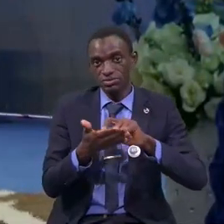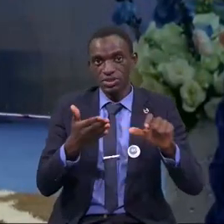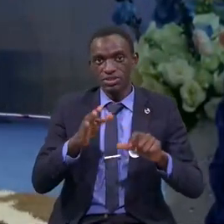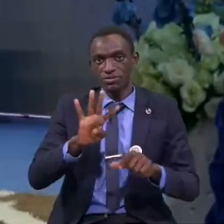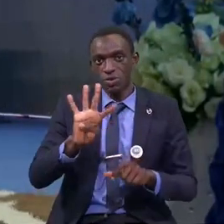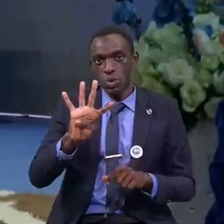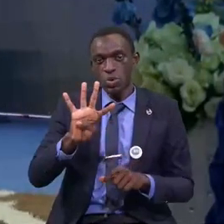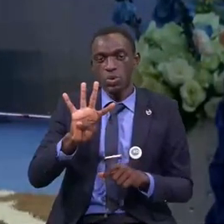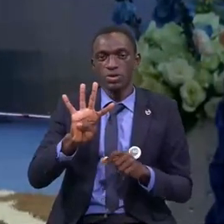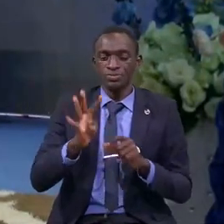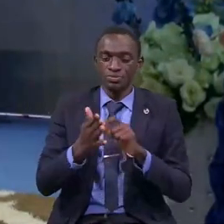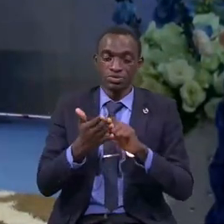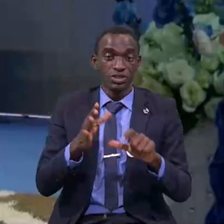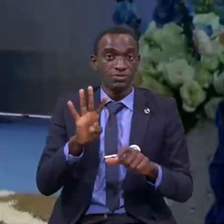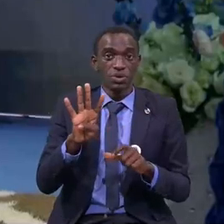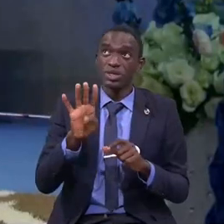Verset 4.